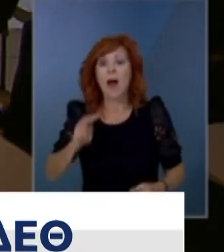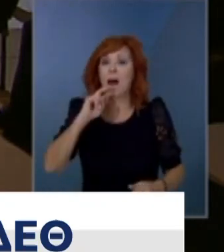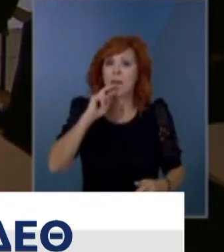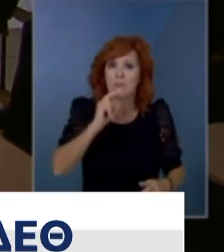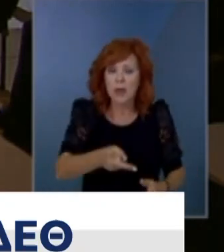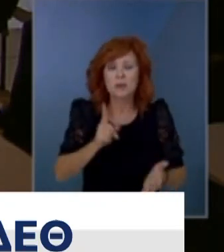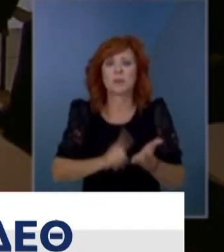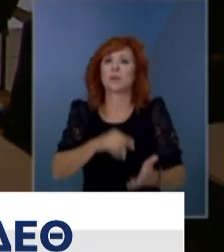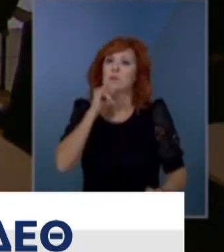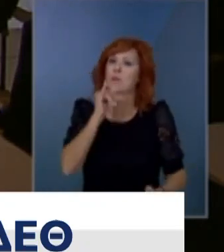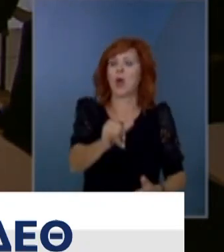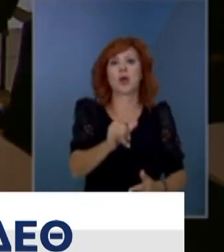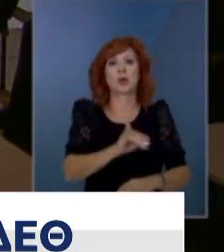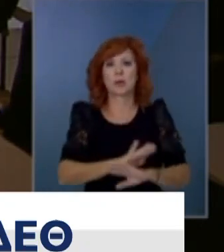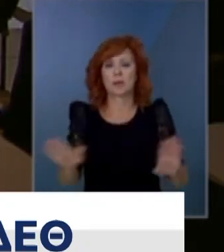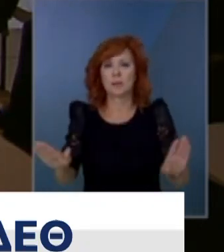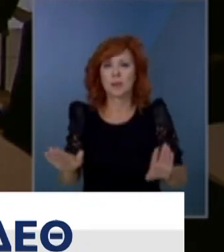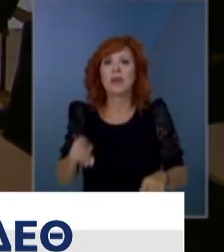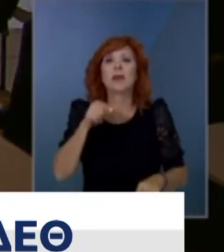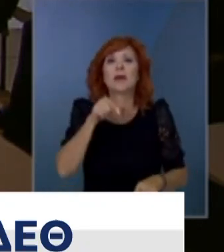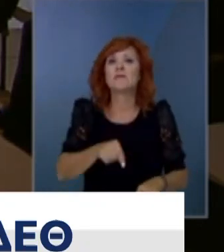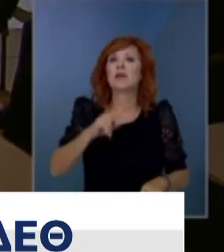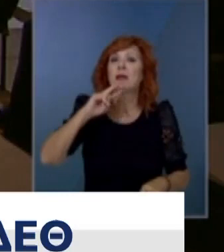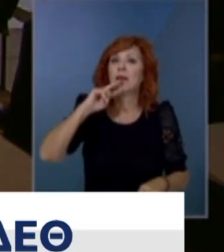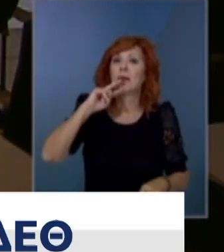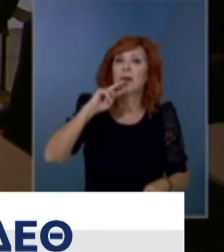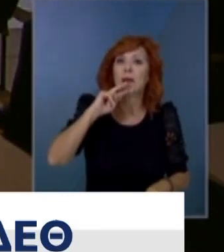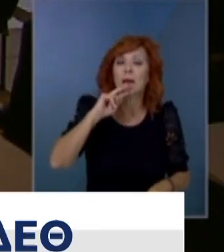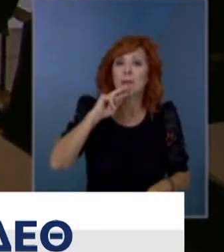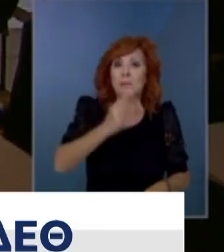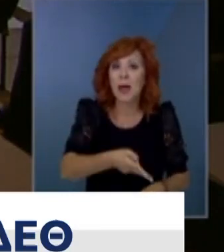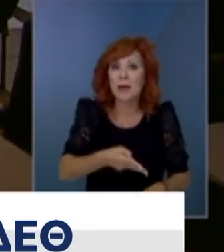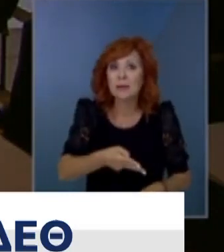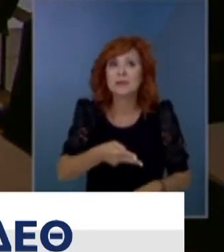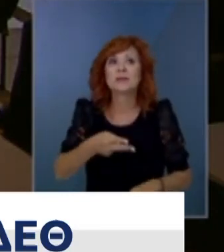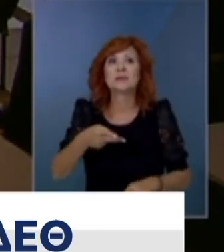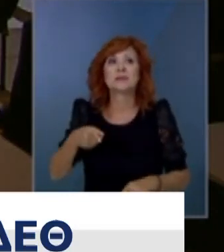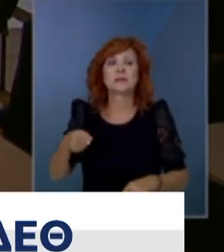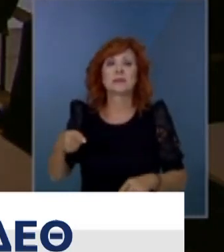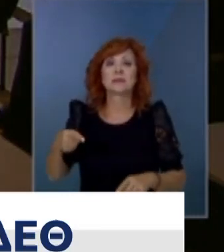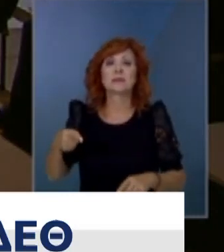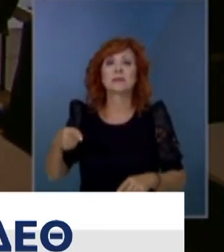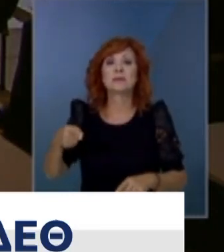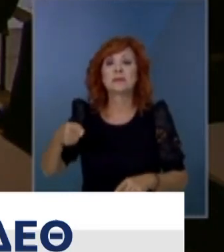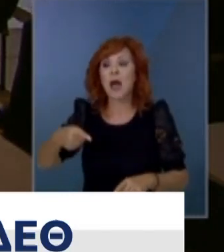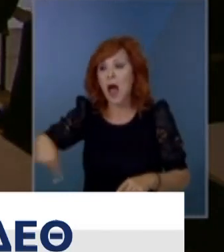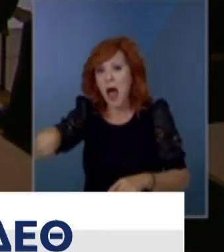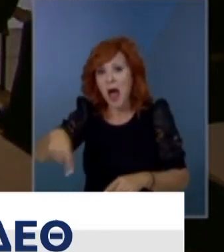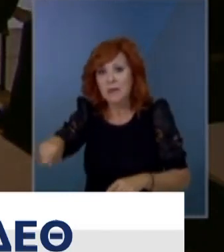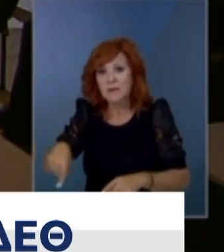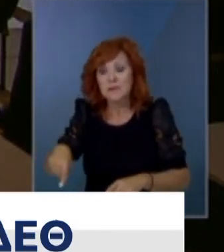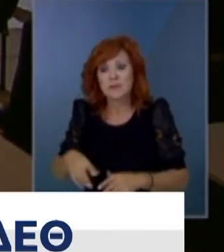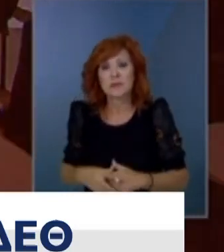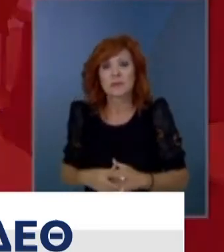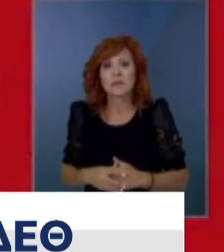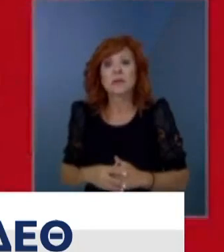μόνιμη. Και την απάντηση δεν μπορούν να τη δώσουν αυτοί που τους ξεπέρασε